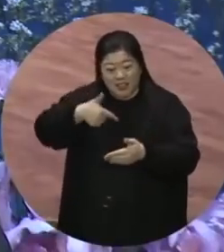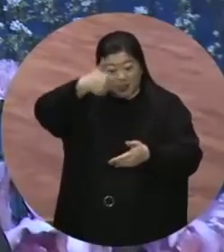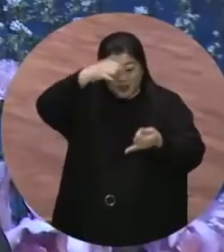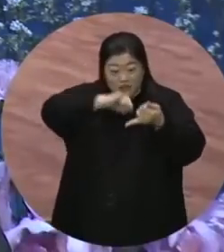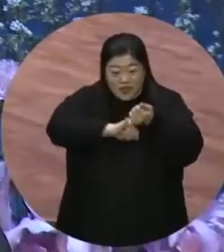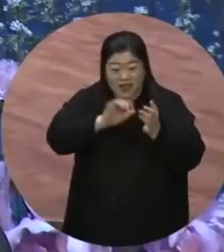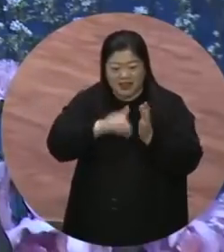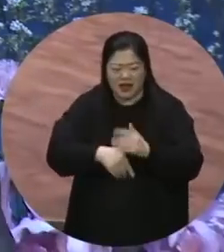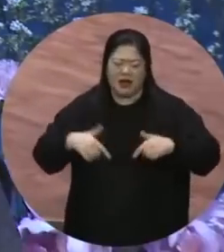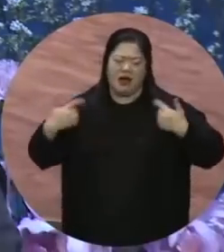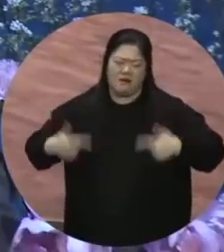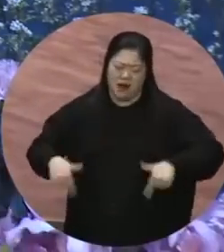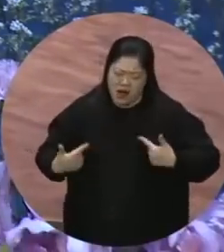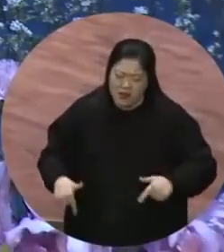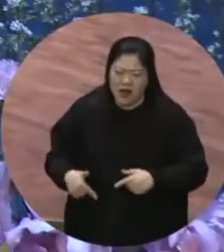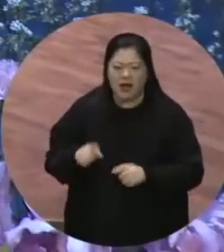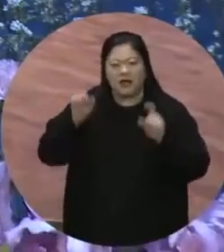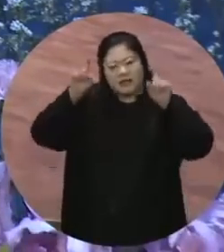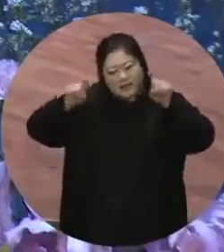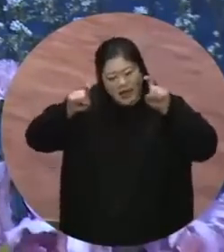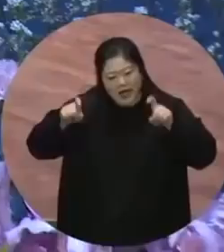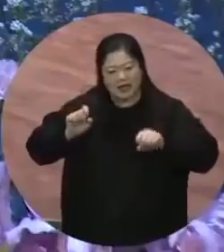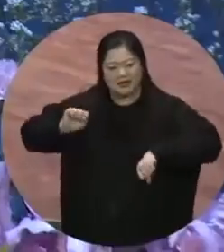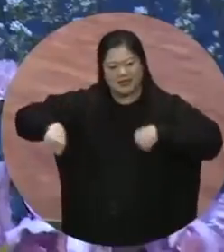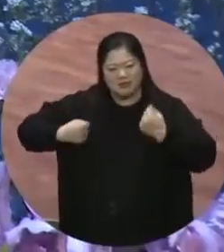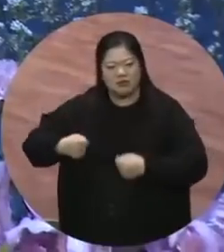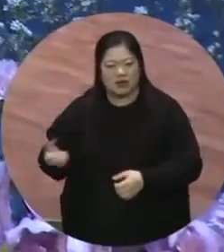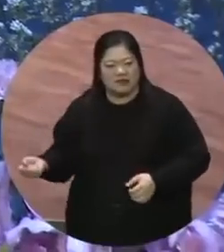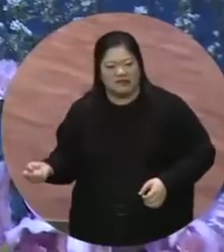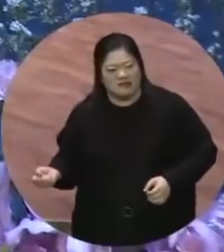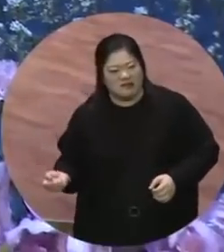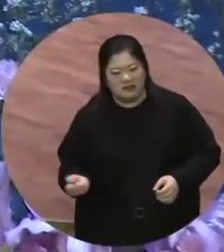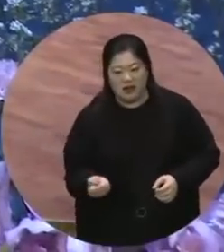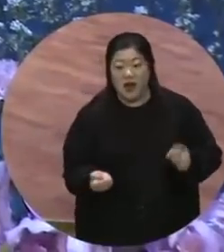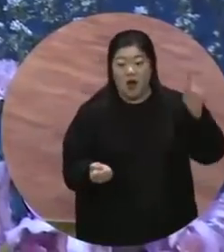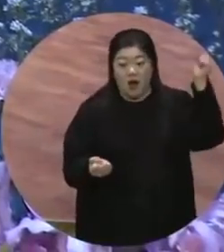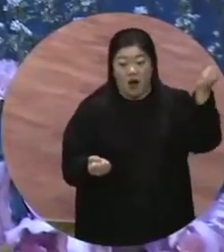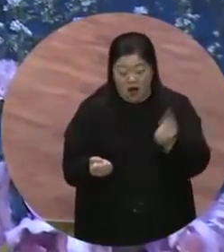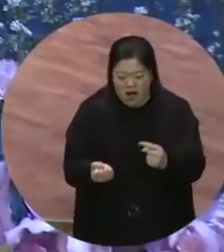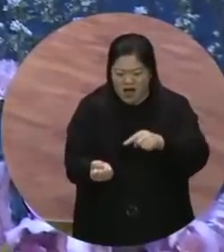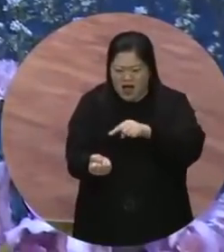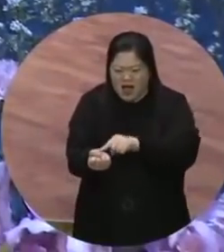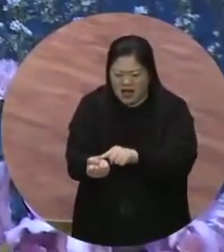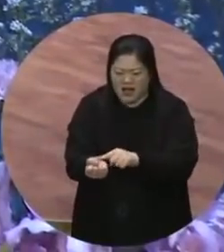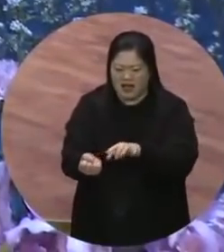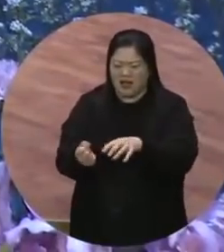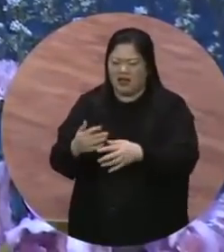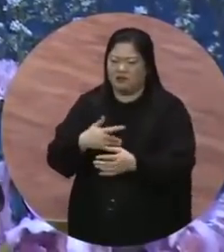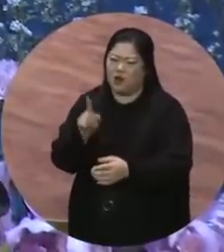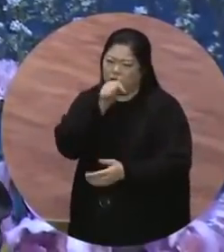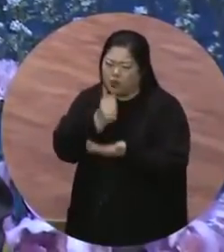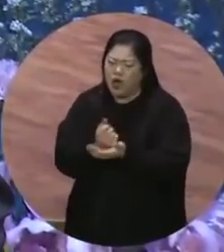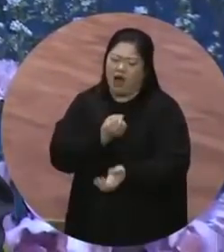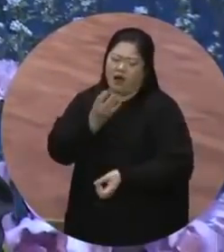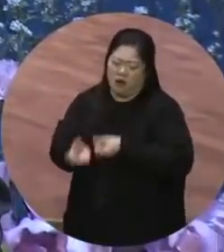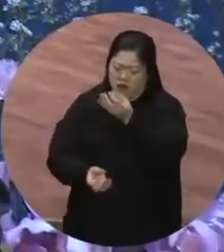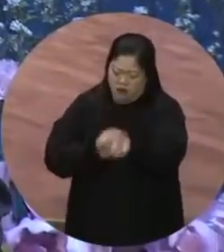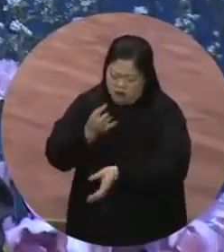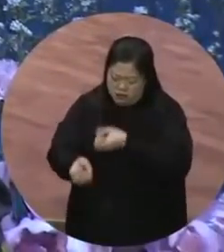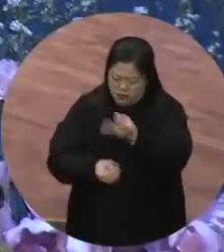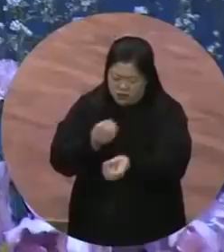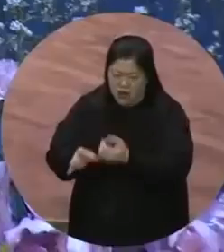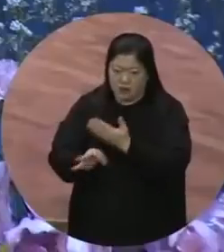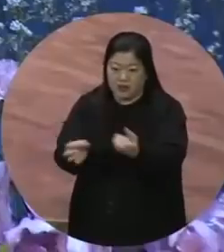나오는 사람마다 전부 짐승을 들고 나왔어요. 짐승을 들고 나와서 그 짐승이 대신 죽고 죄사함 받고